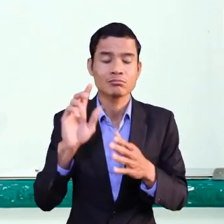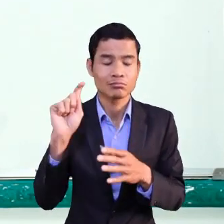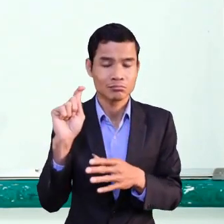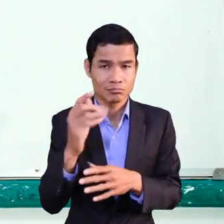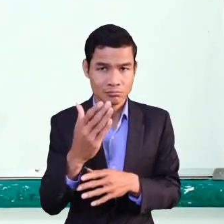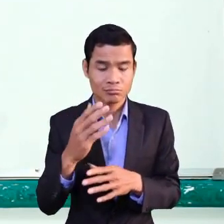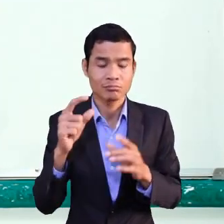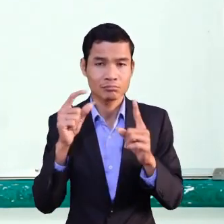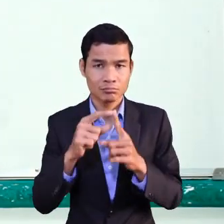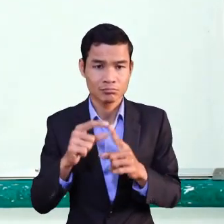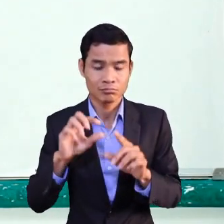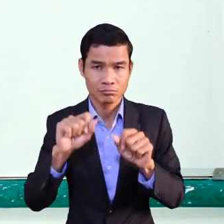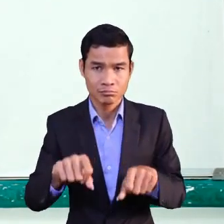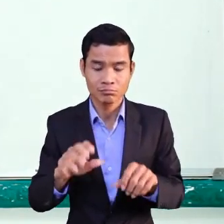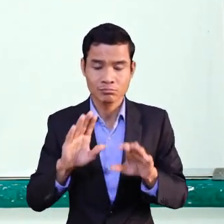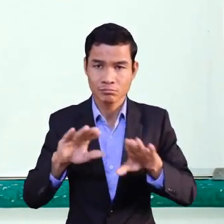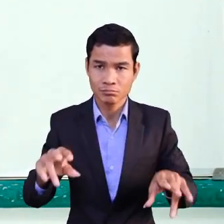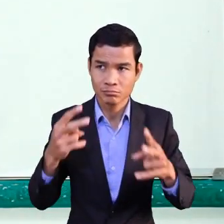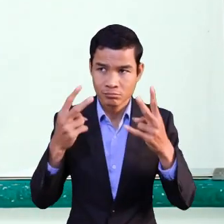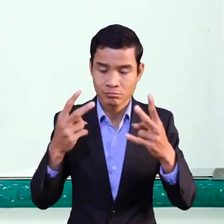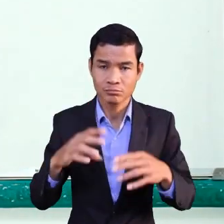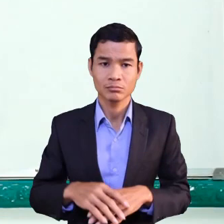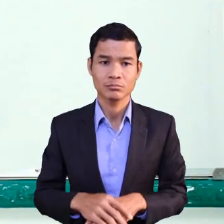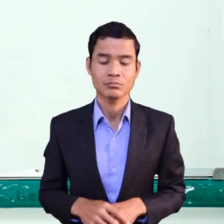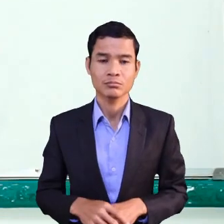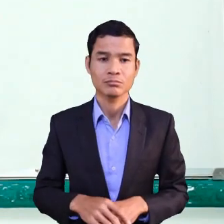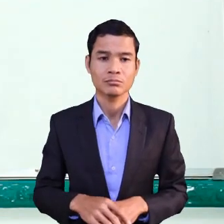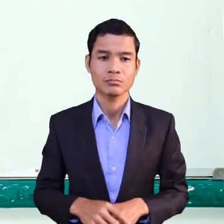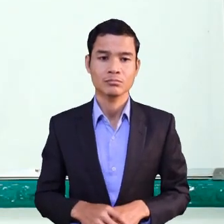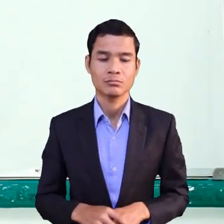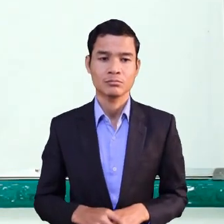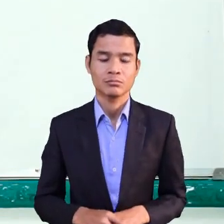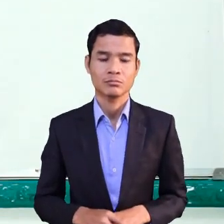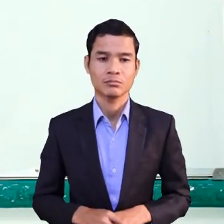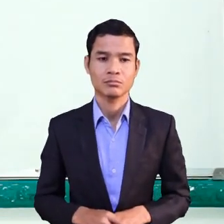ណាចាកូនចាំមើលទាំងអស់គ្នា